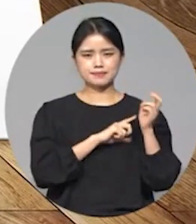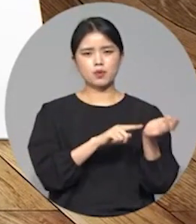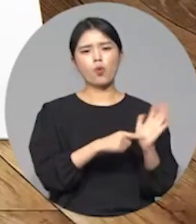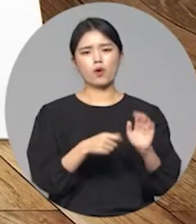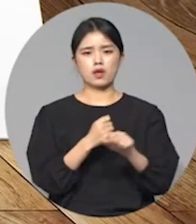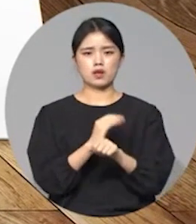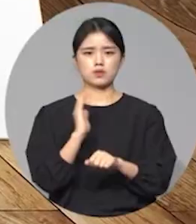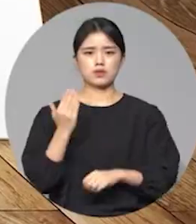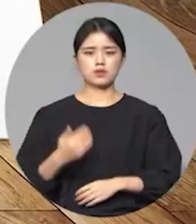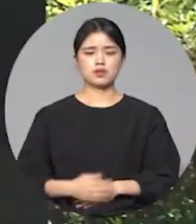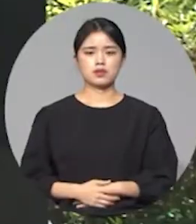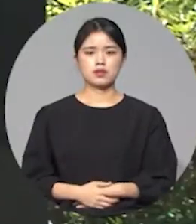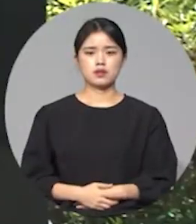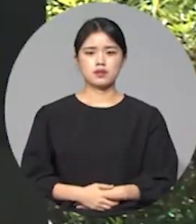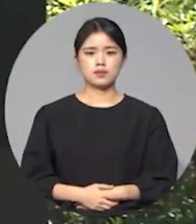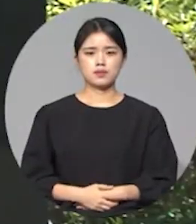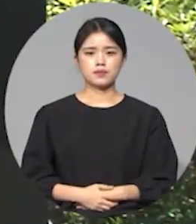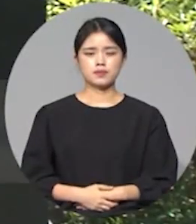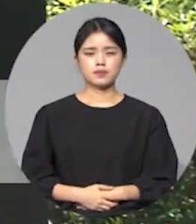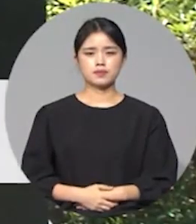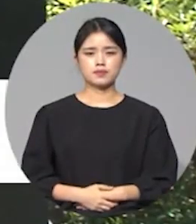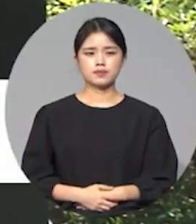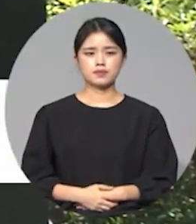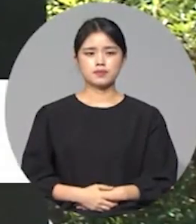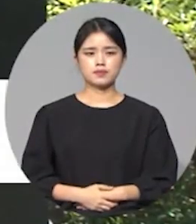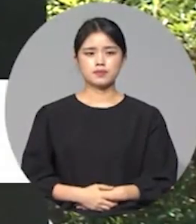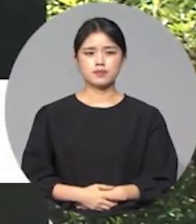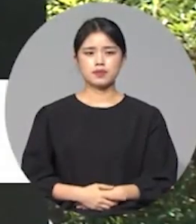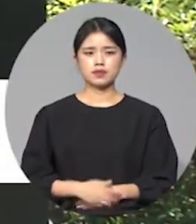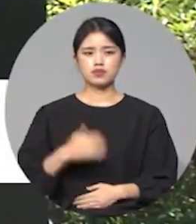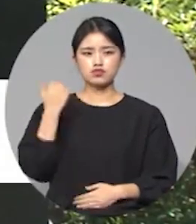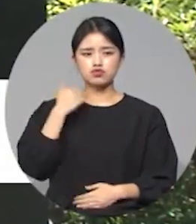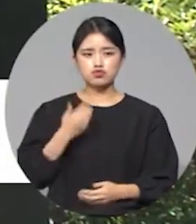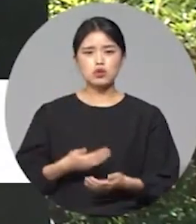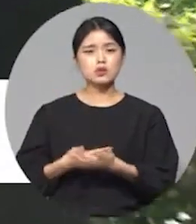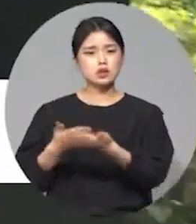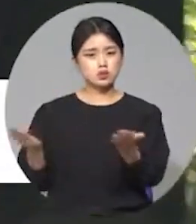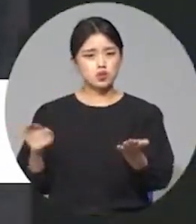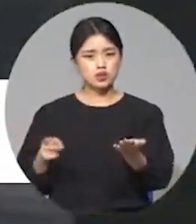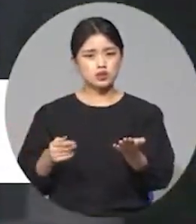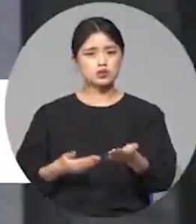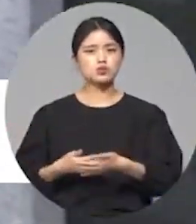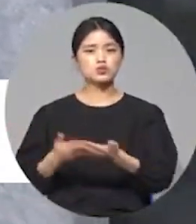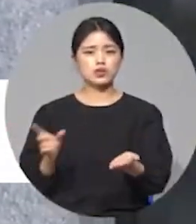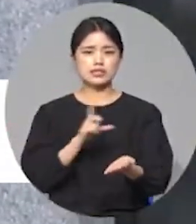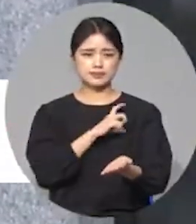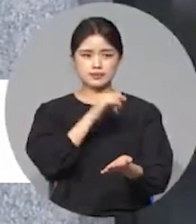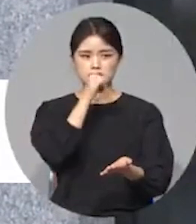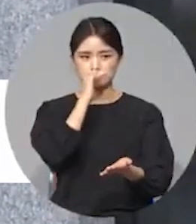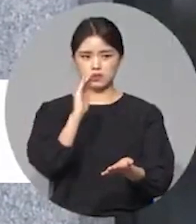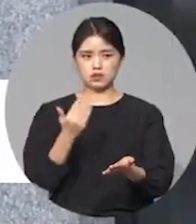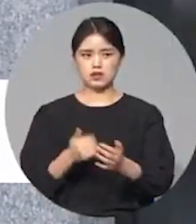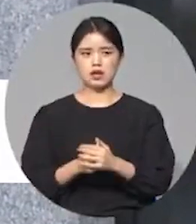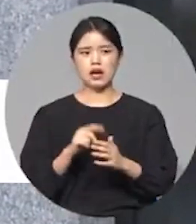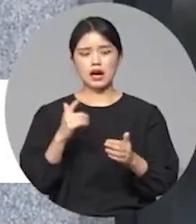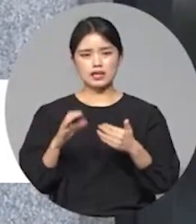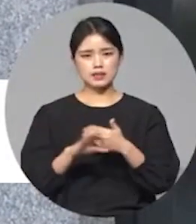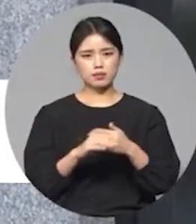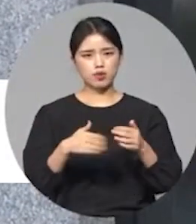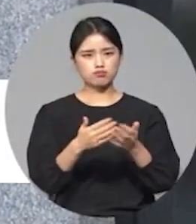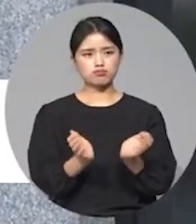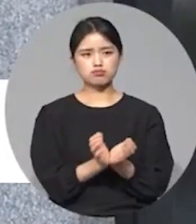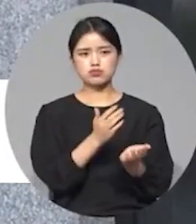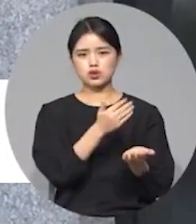합니다. 경력품을 누구한테 전달되는지 뭐 지금 명단이 있어야겠죠. 아니면 부사장한테 이렇게